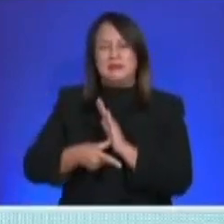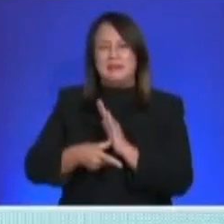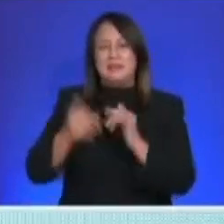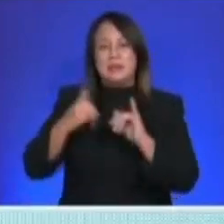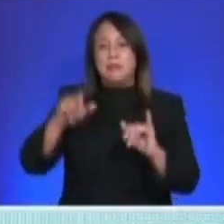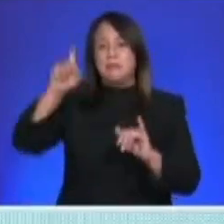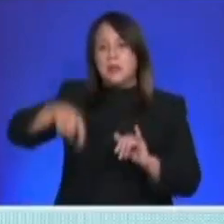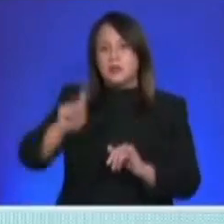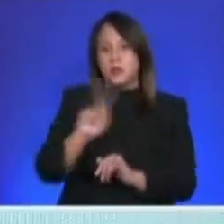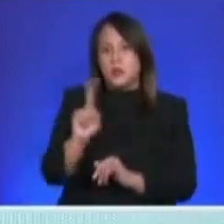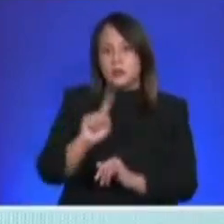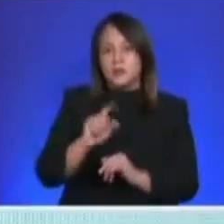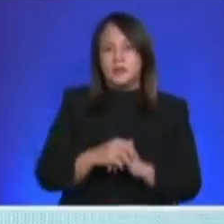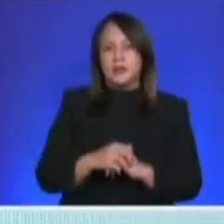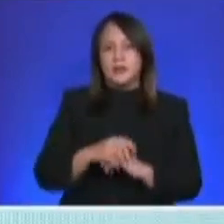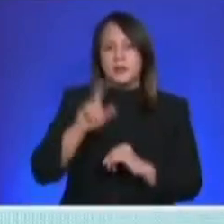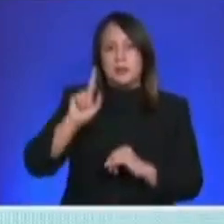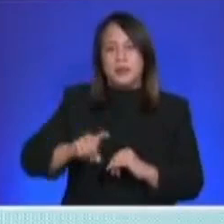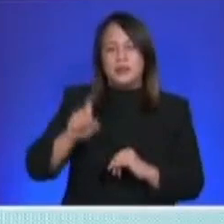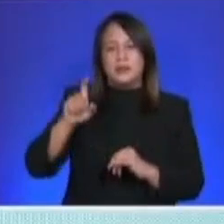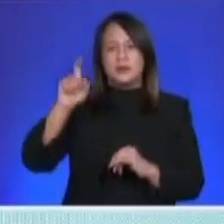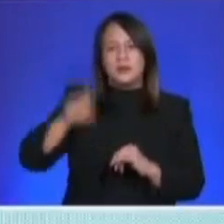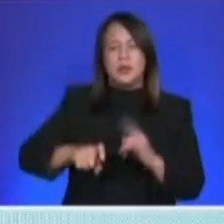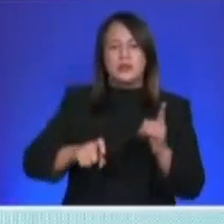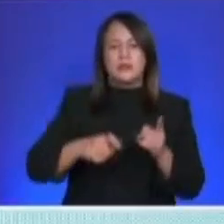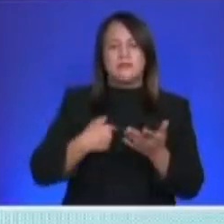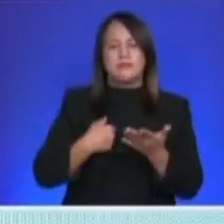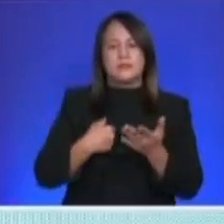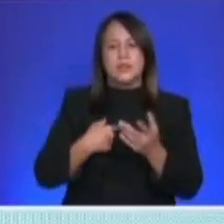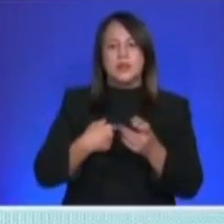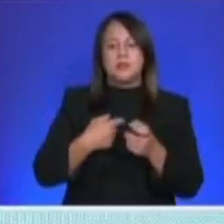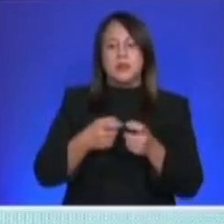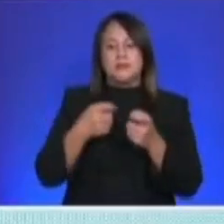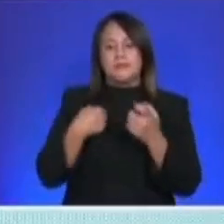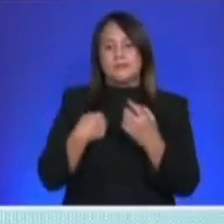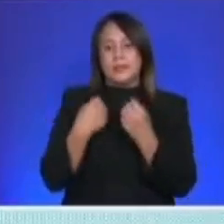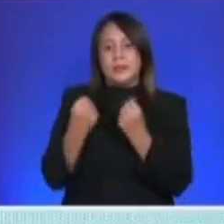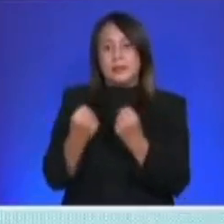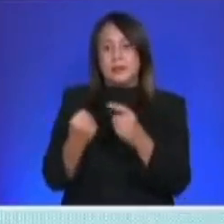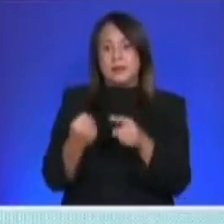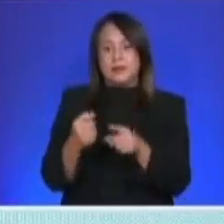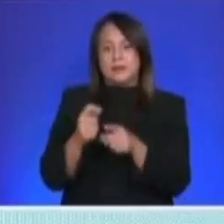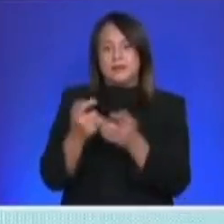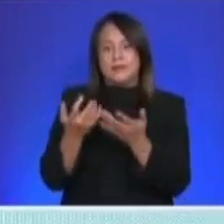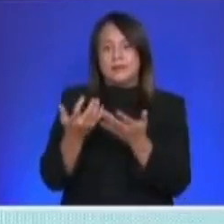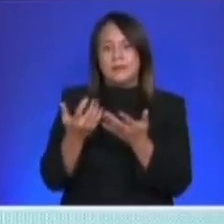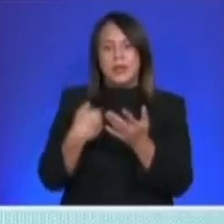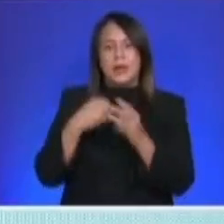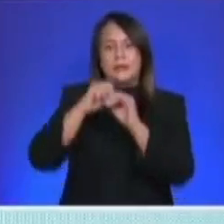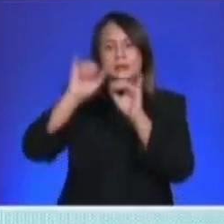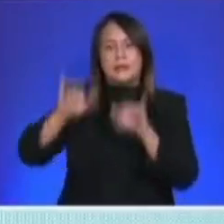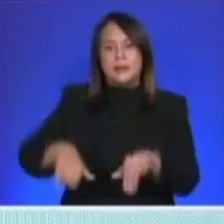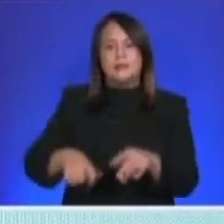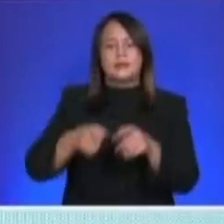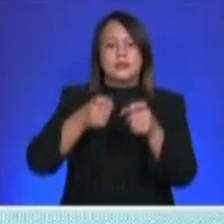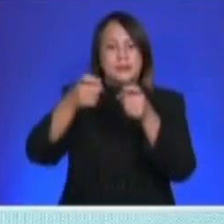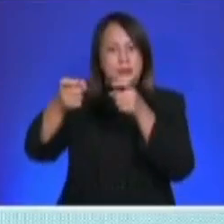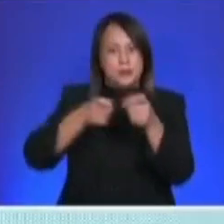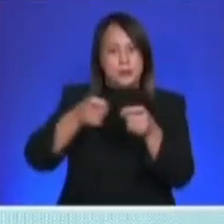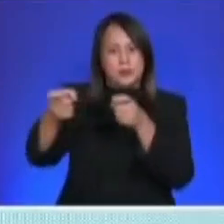dapat supilin, ang dapat nating palakasin yung sistema ng